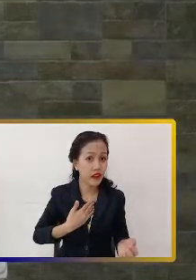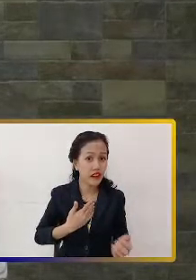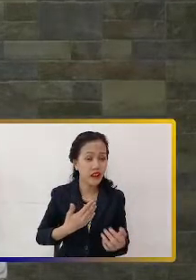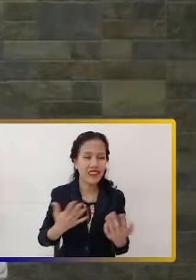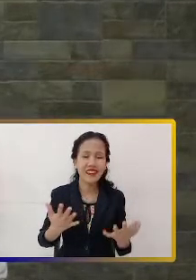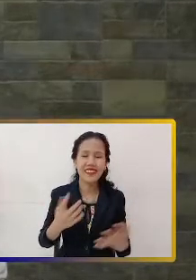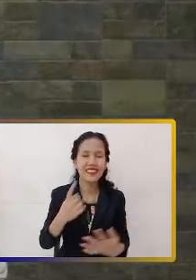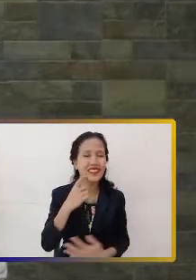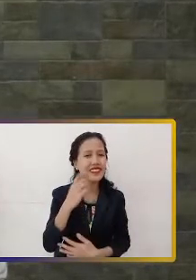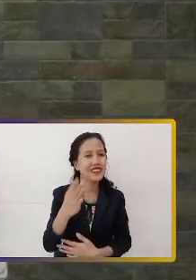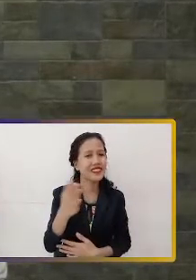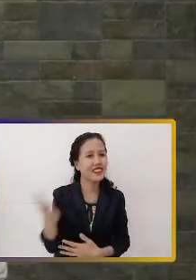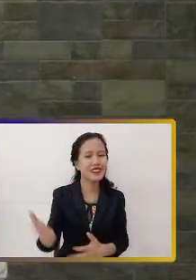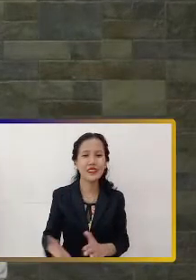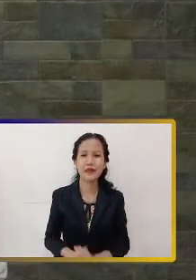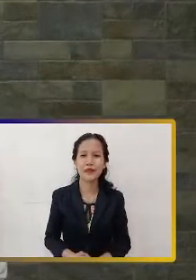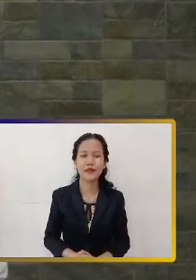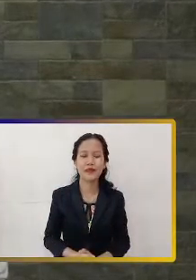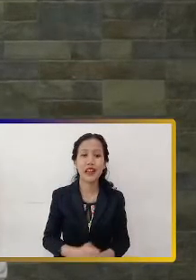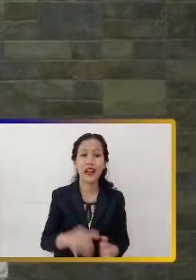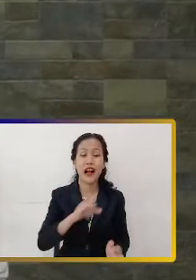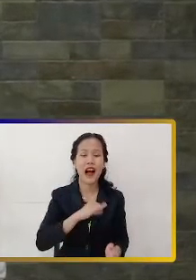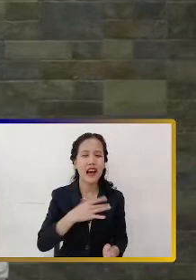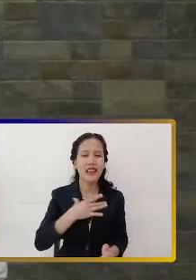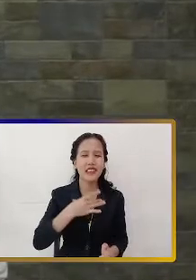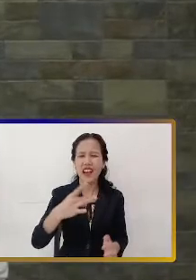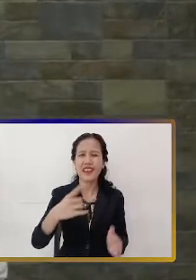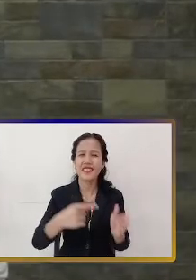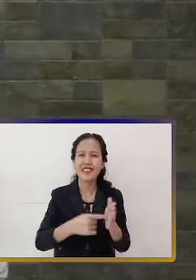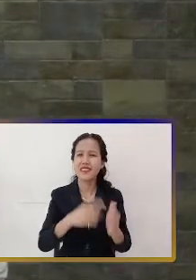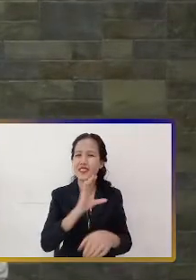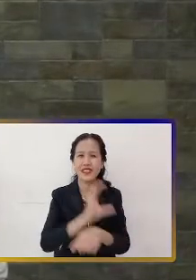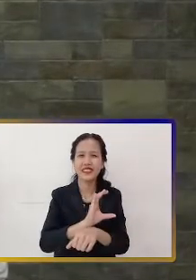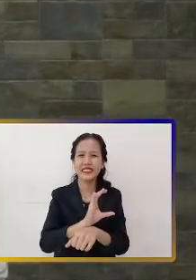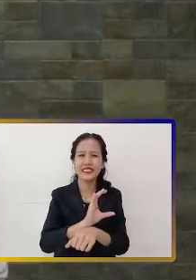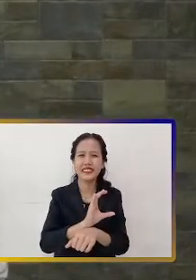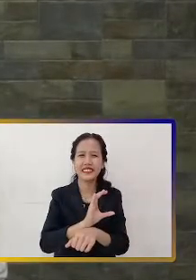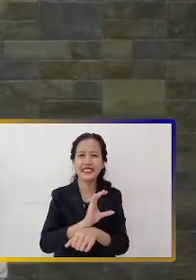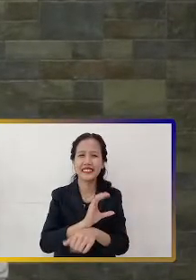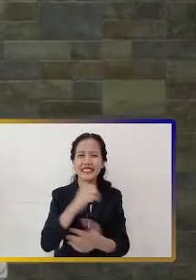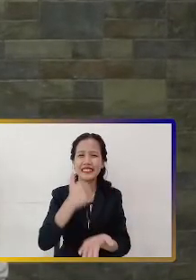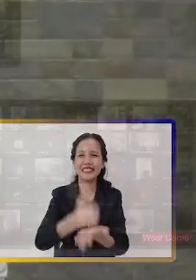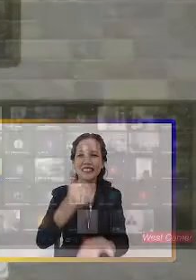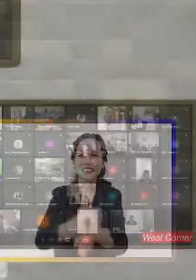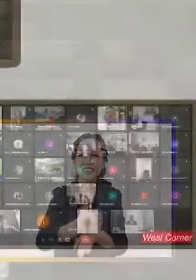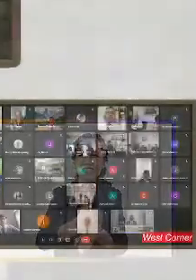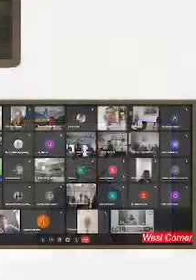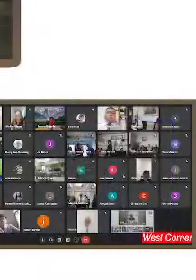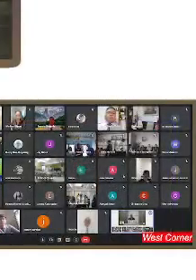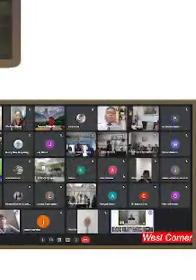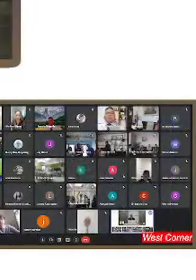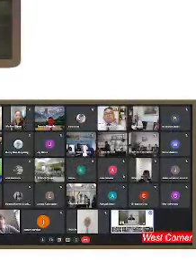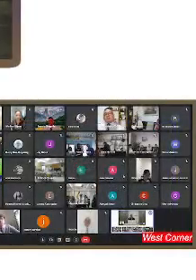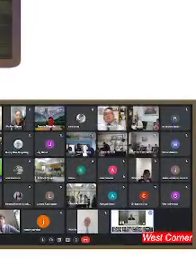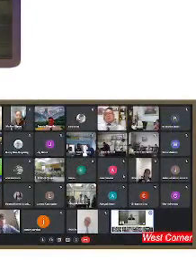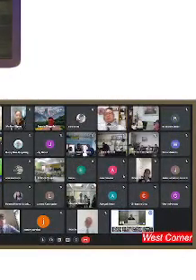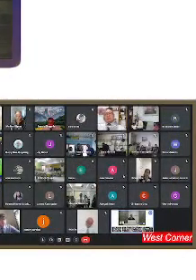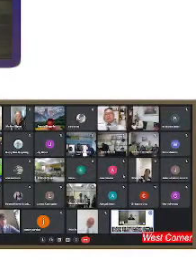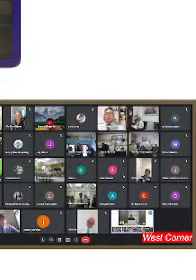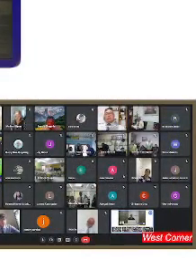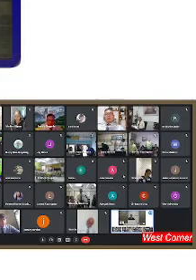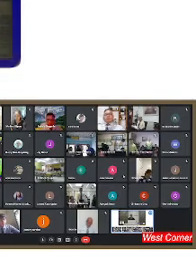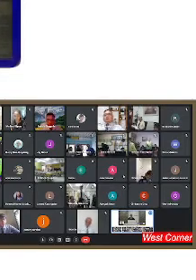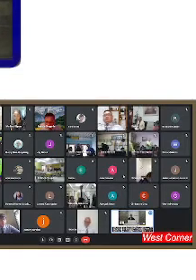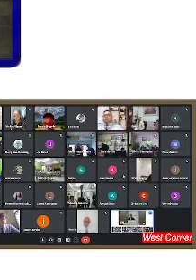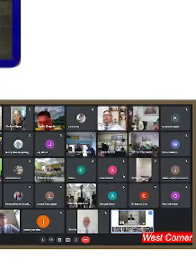you, I like this church. All right, shall we all stand, please?